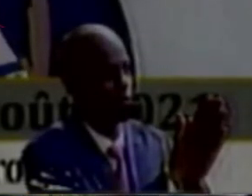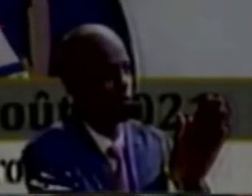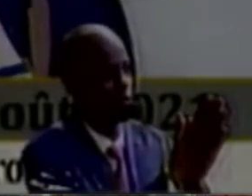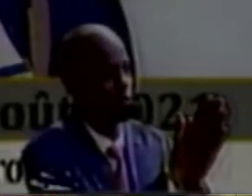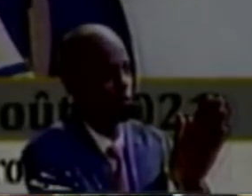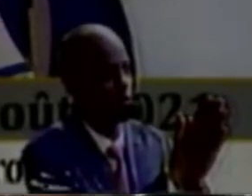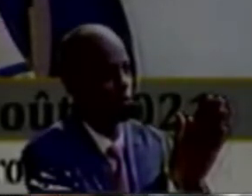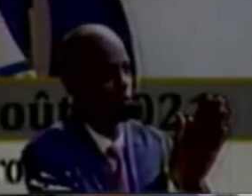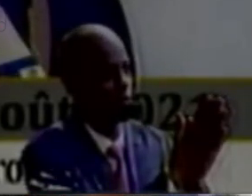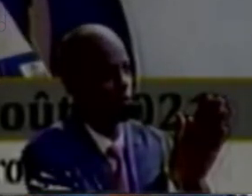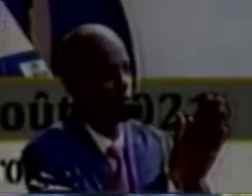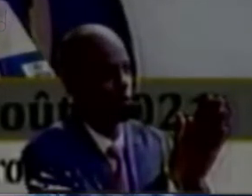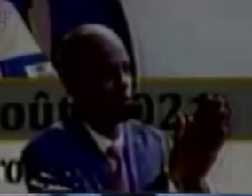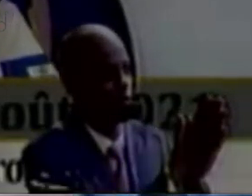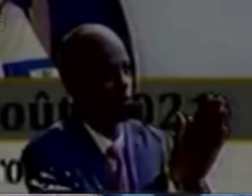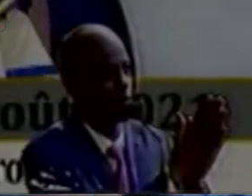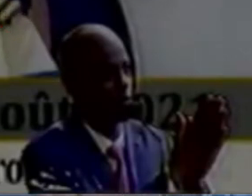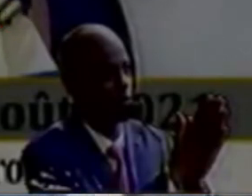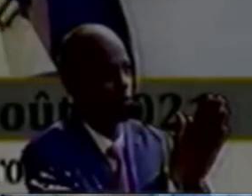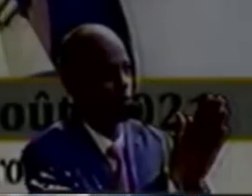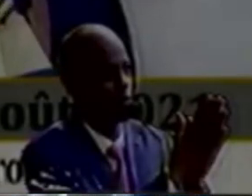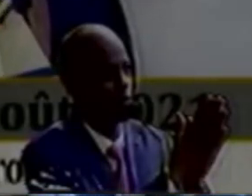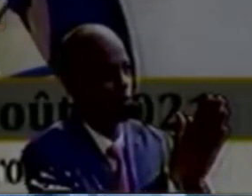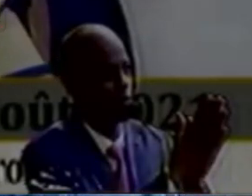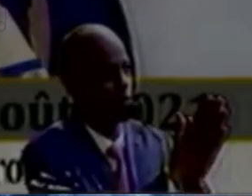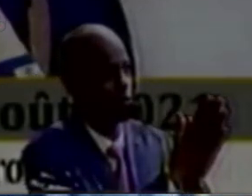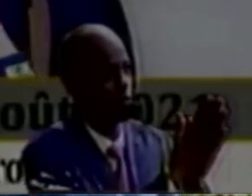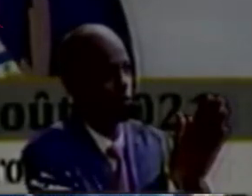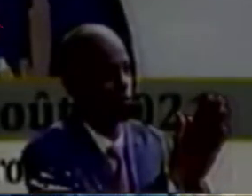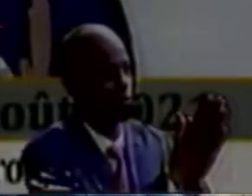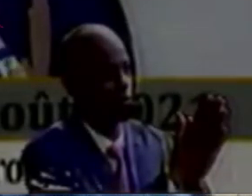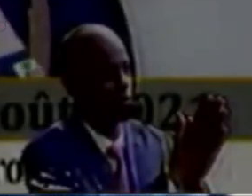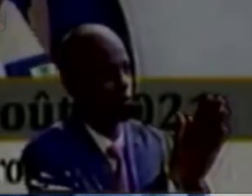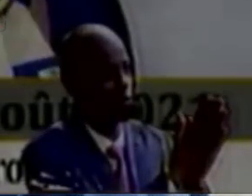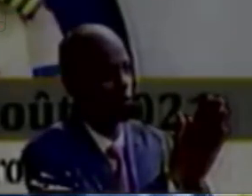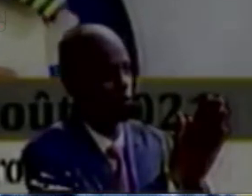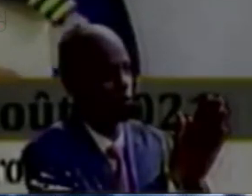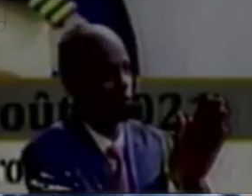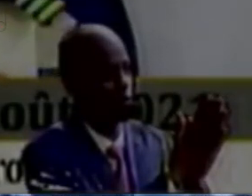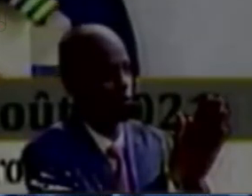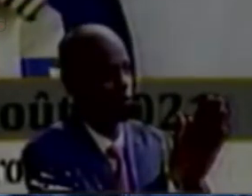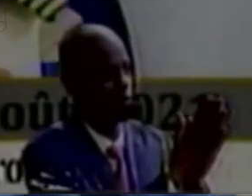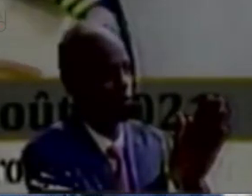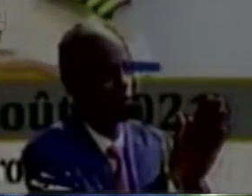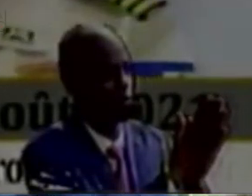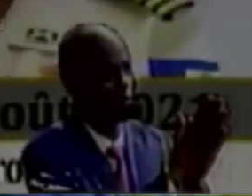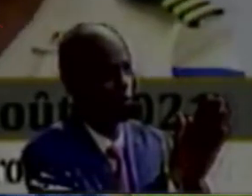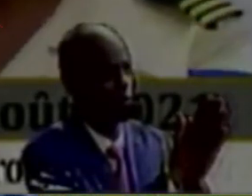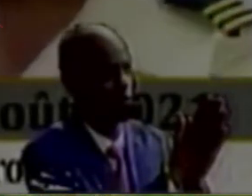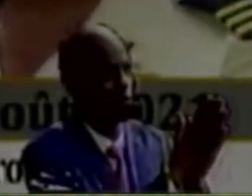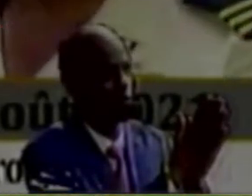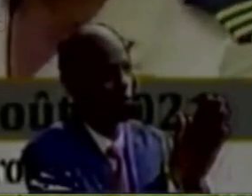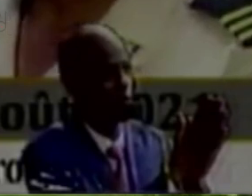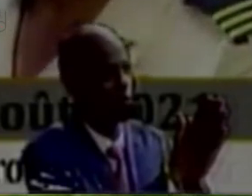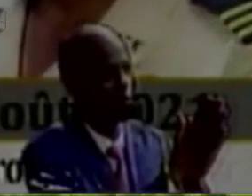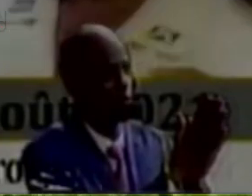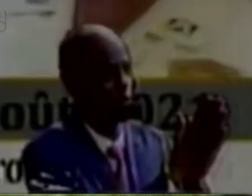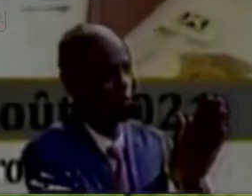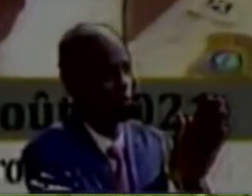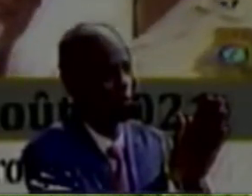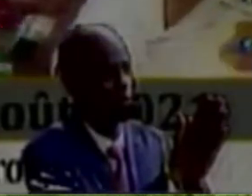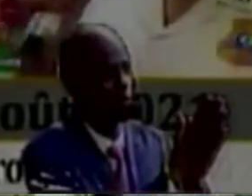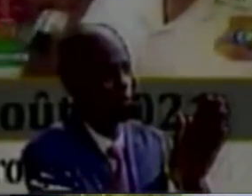famille policier et policier qui victime dans Grand Sud là. Nous gagnons inspecteur général Joseph Smith Peyo.